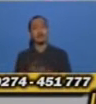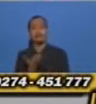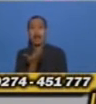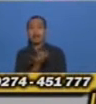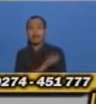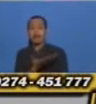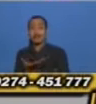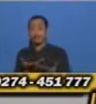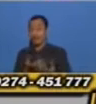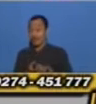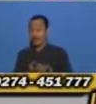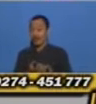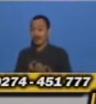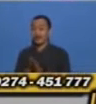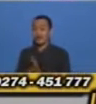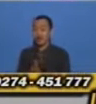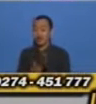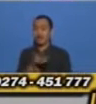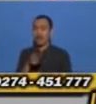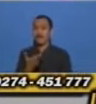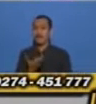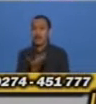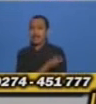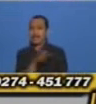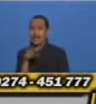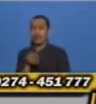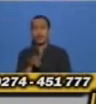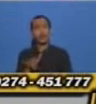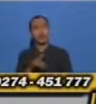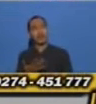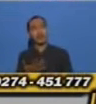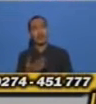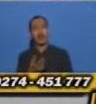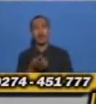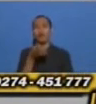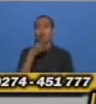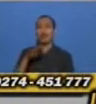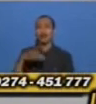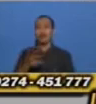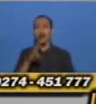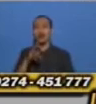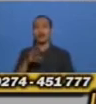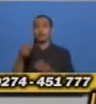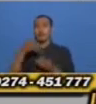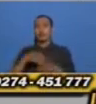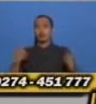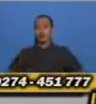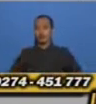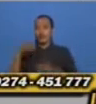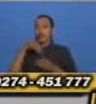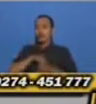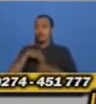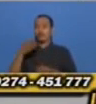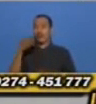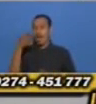adalah satu obat atau yang akan dimasukkan ke dalam tubuh kita, maka yang pertama dan